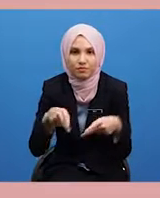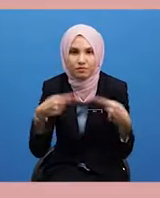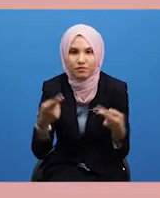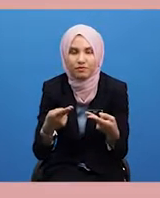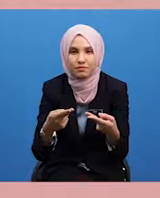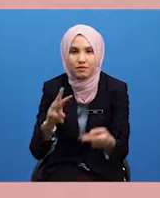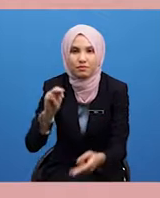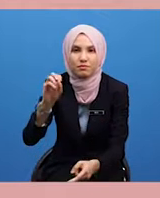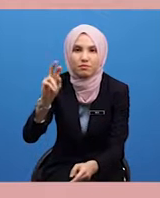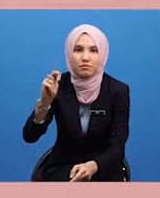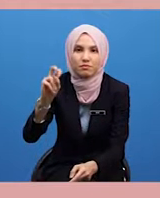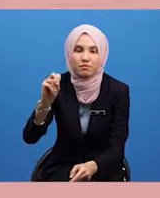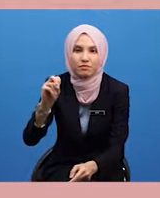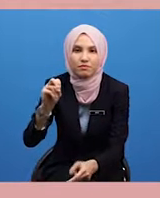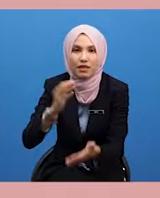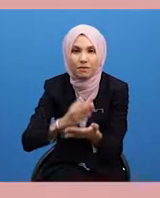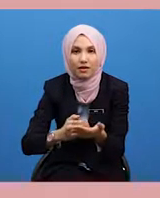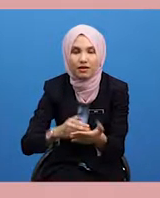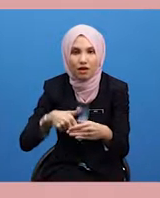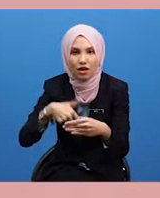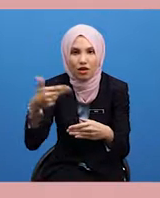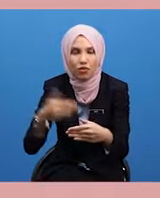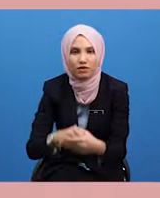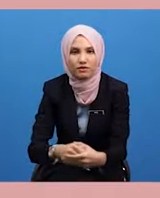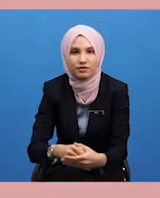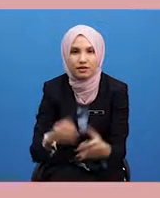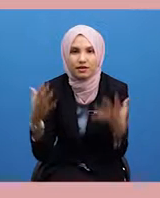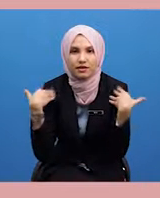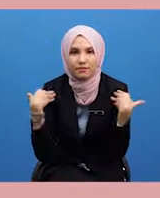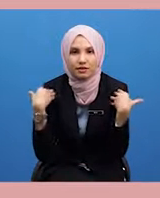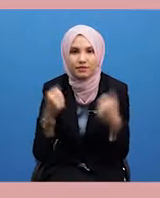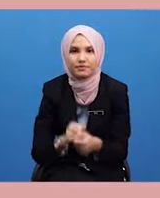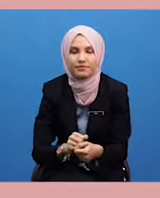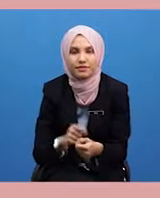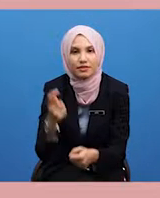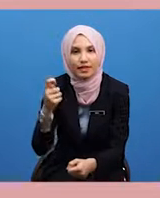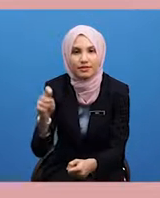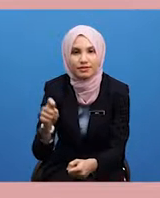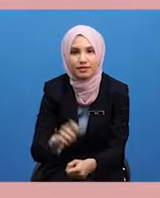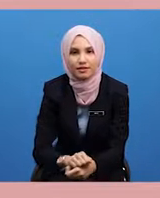monokotiledon. Di bahagian luar biji benih terdapat testa,